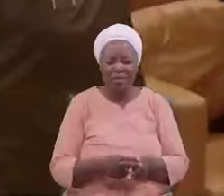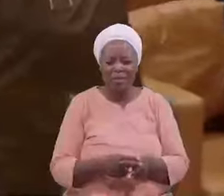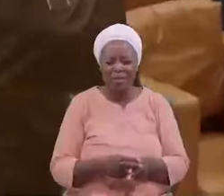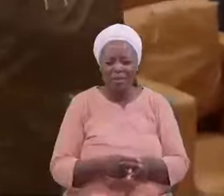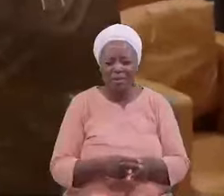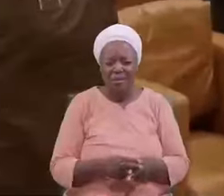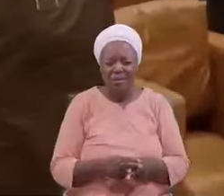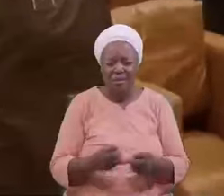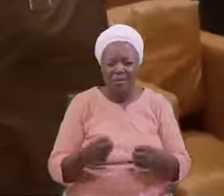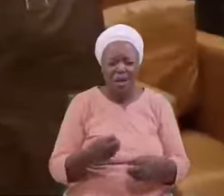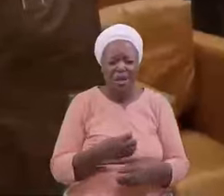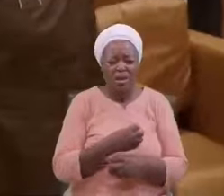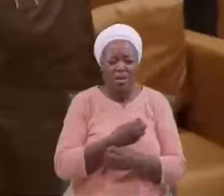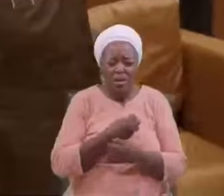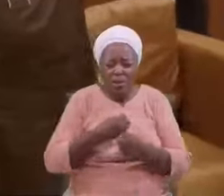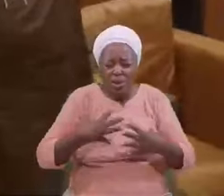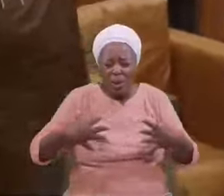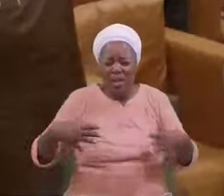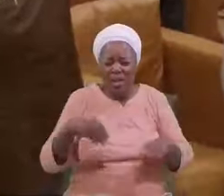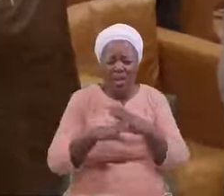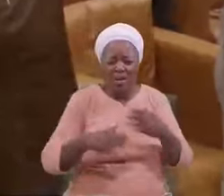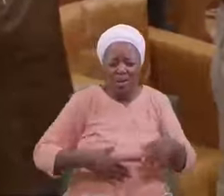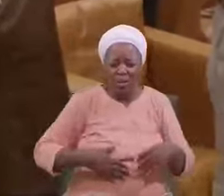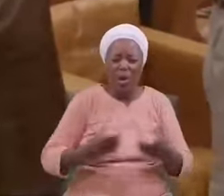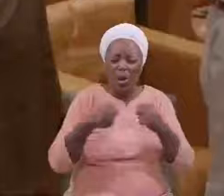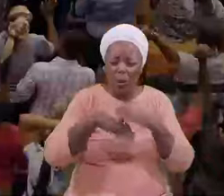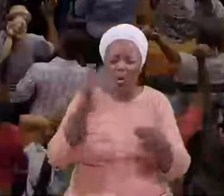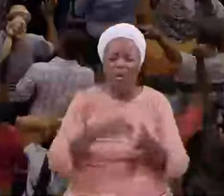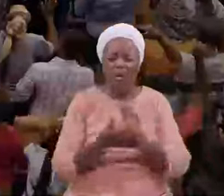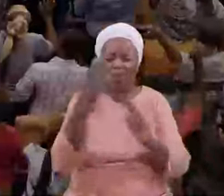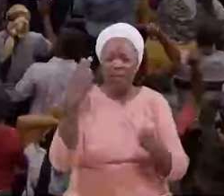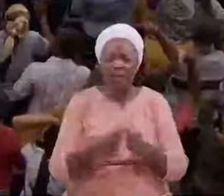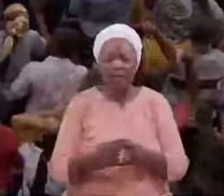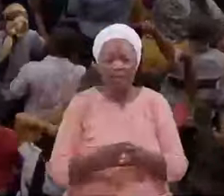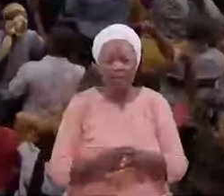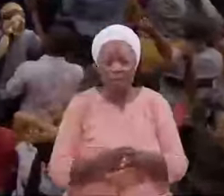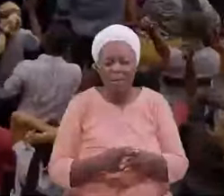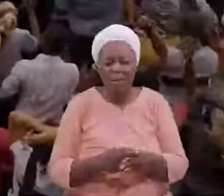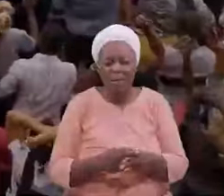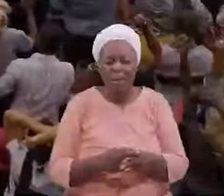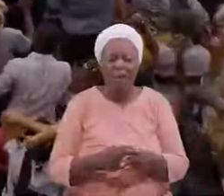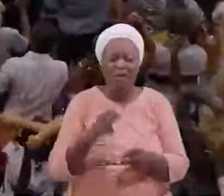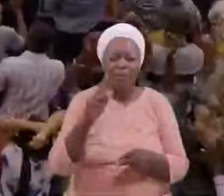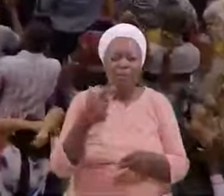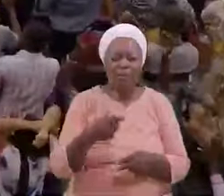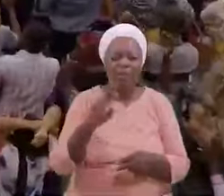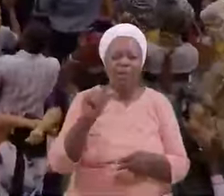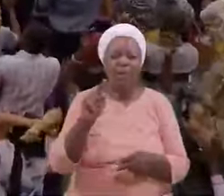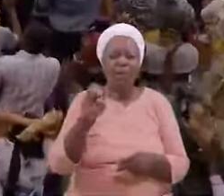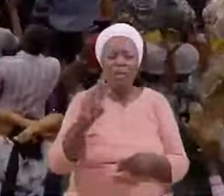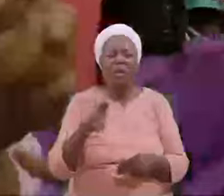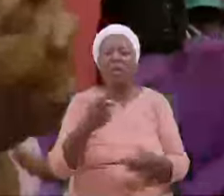Tumeur abdominale, sort de là au nom de Jésus. Le goitre disparaît au nom de Jésus.